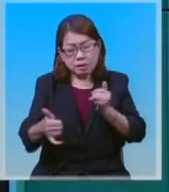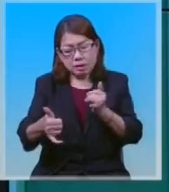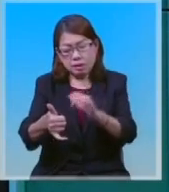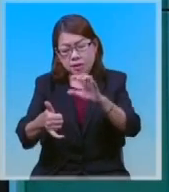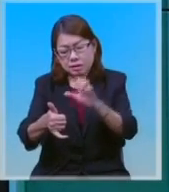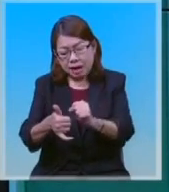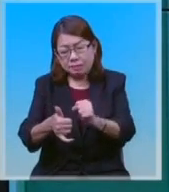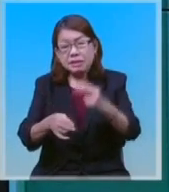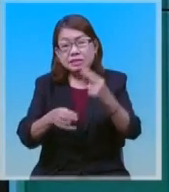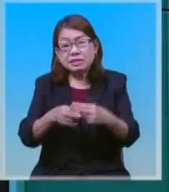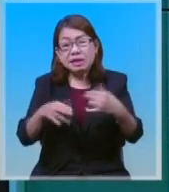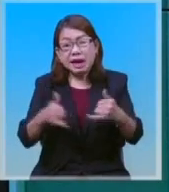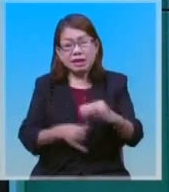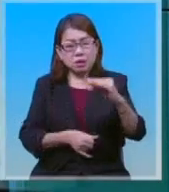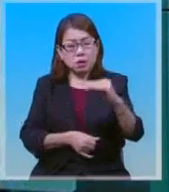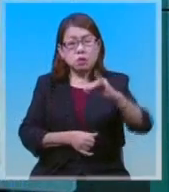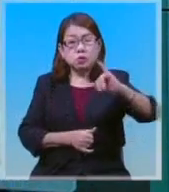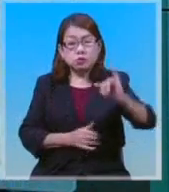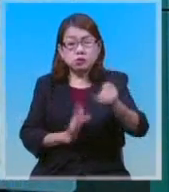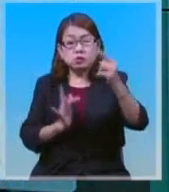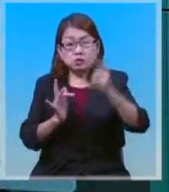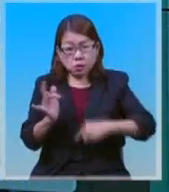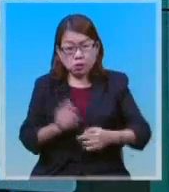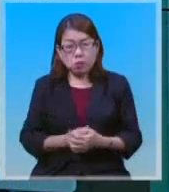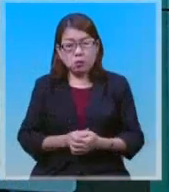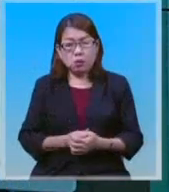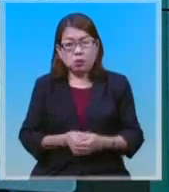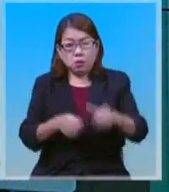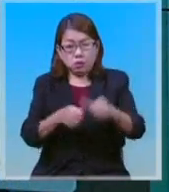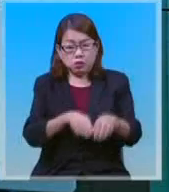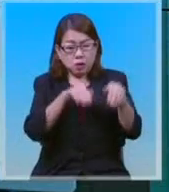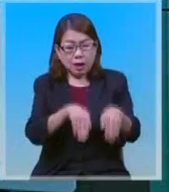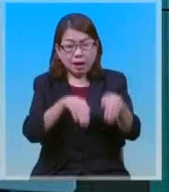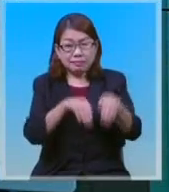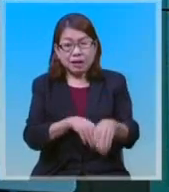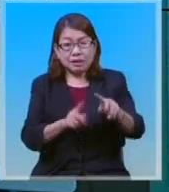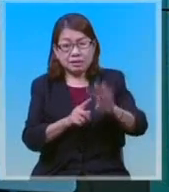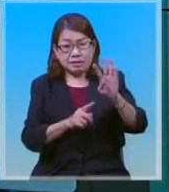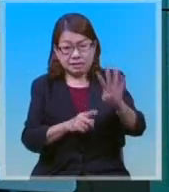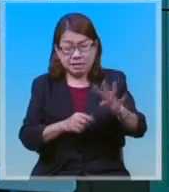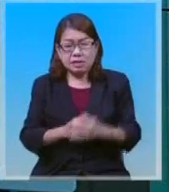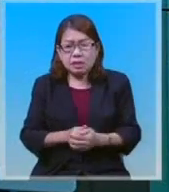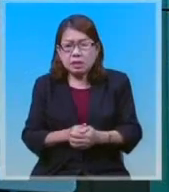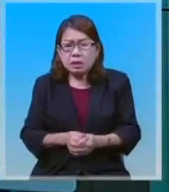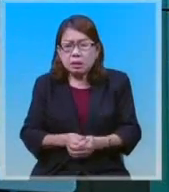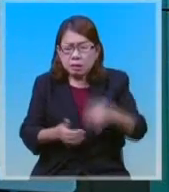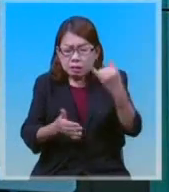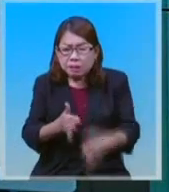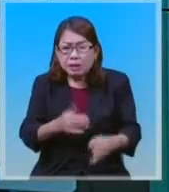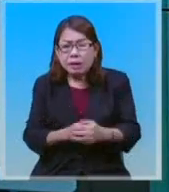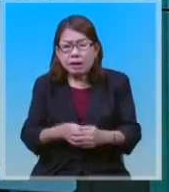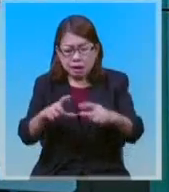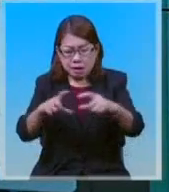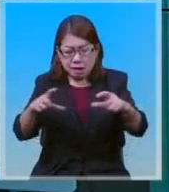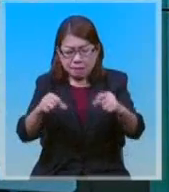คชัยศรีคนคนนี้เนี่ยเขารวมอยู่ร่วมในขบวนการปลอมแปลงบัตรของทางราชการ ปลอมเยอะเ